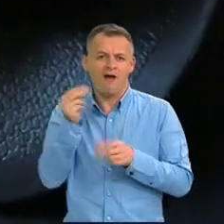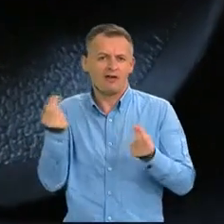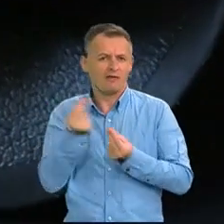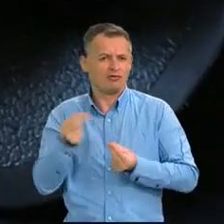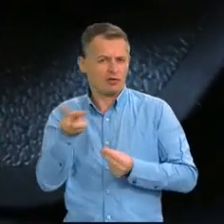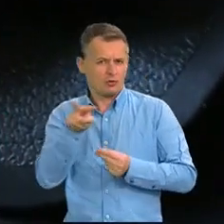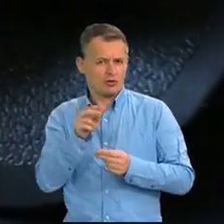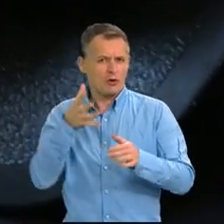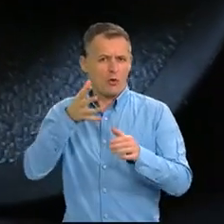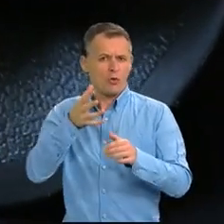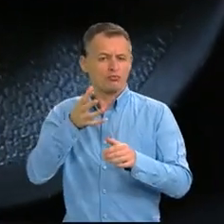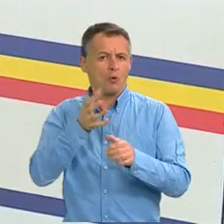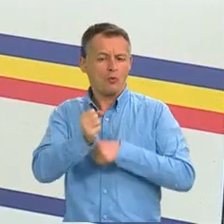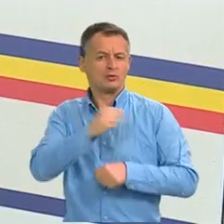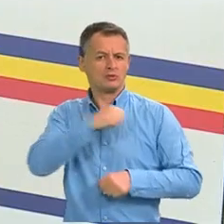ofițeri.